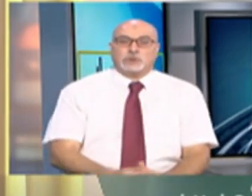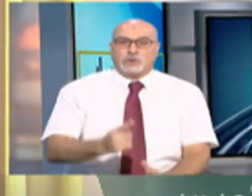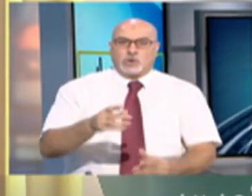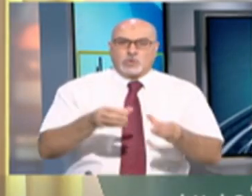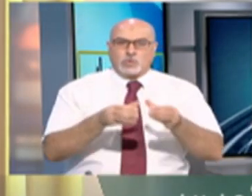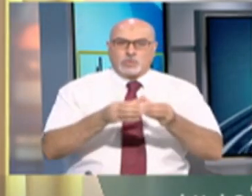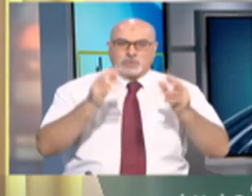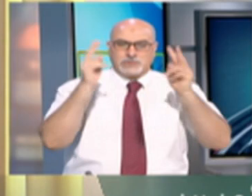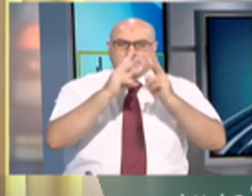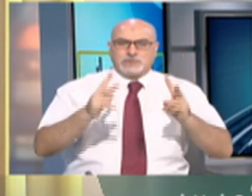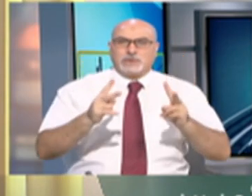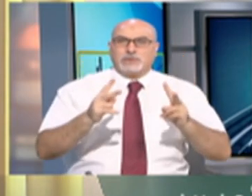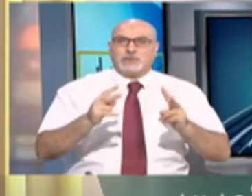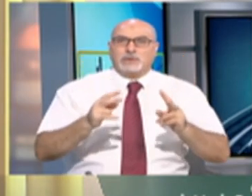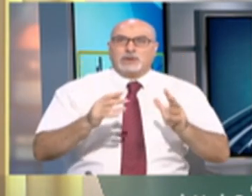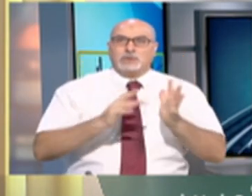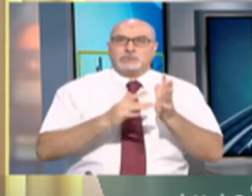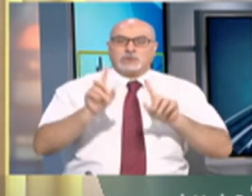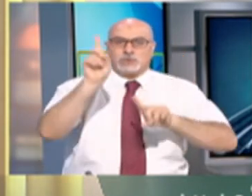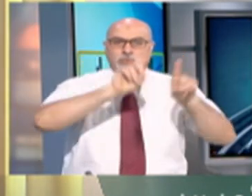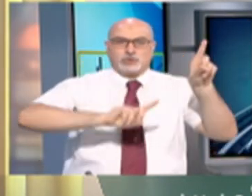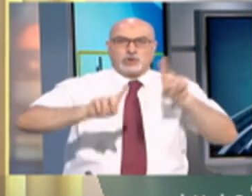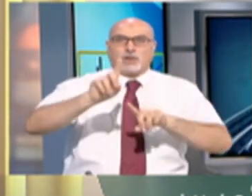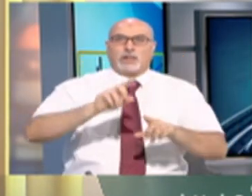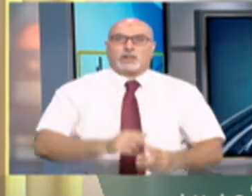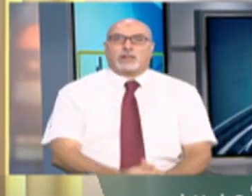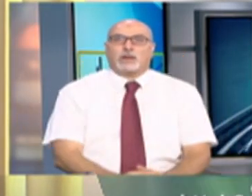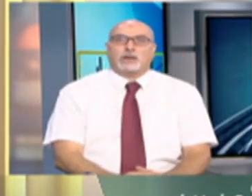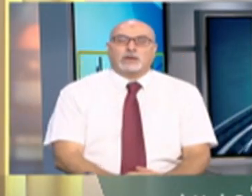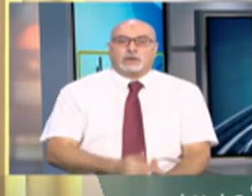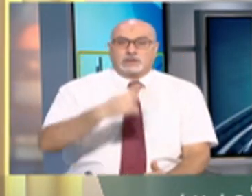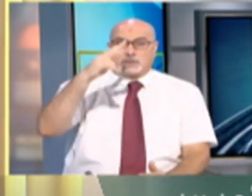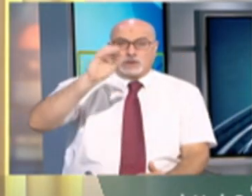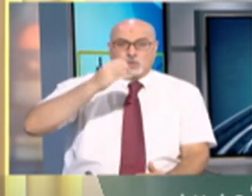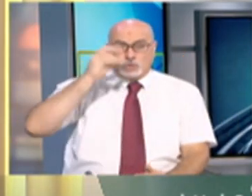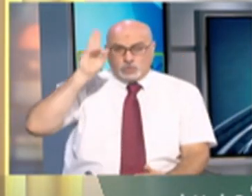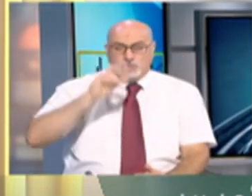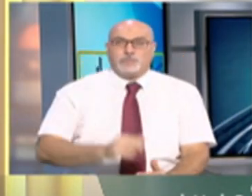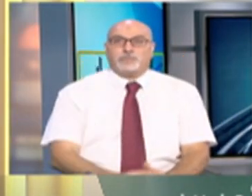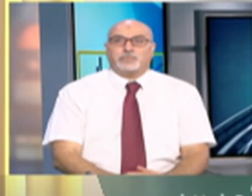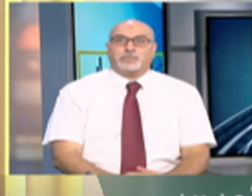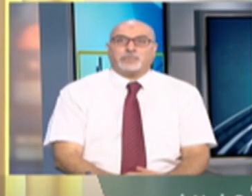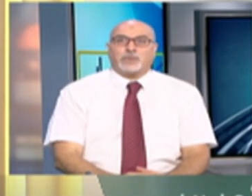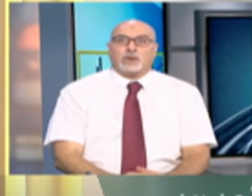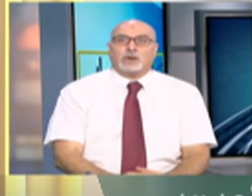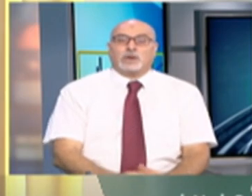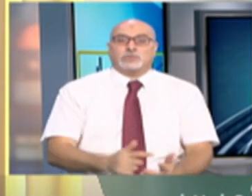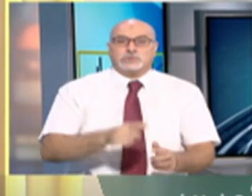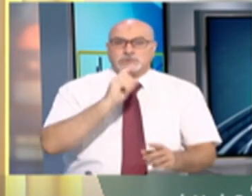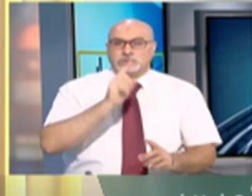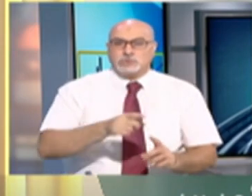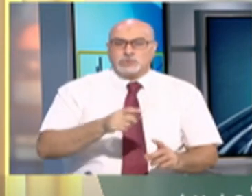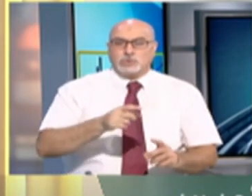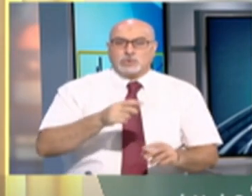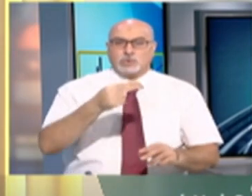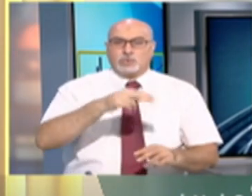الدولية خلال الجمعية العامة للأمم المتحدة ولا رأسها القرار